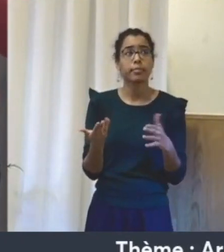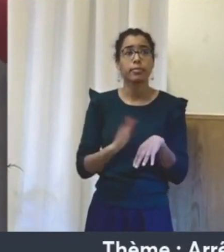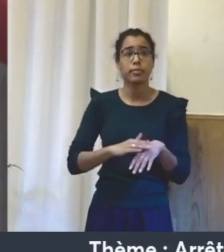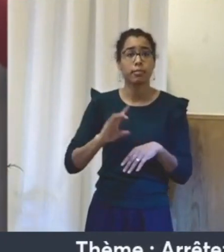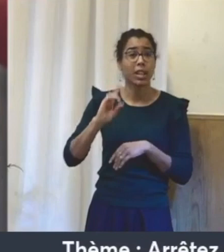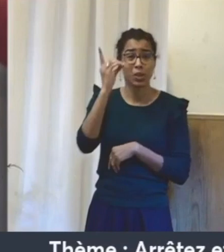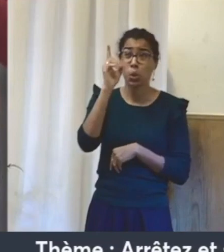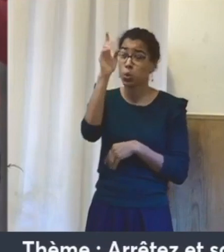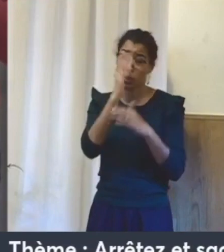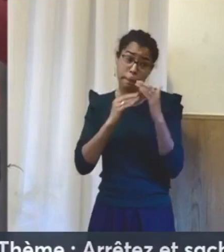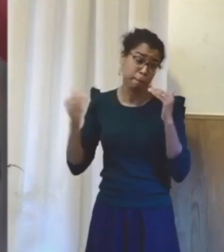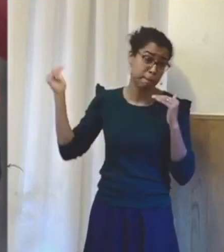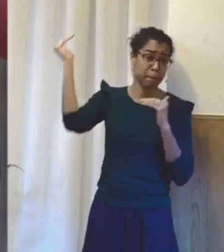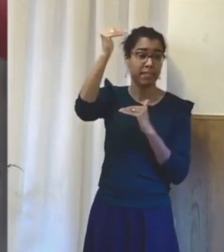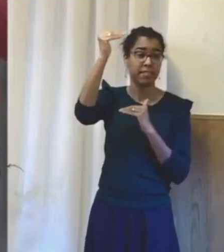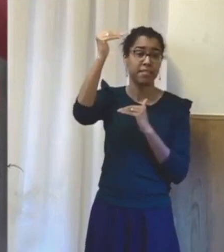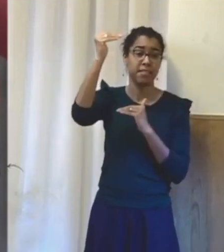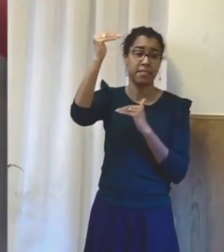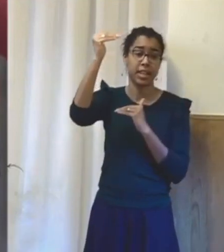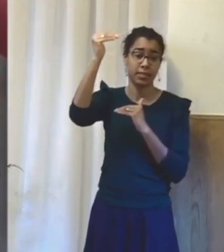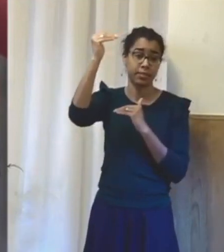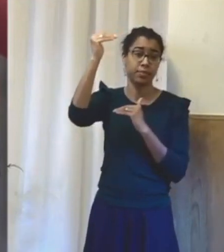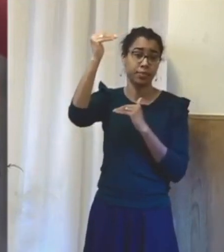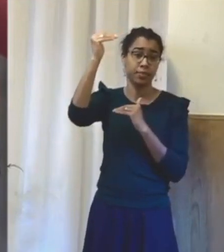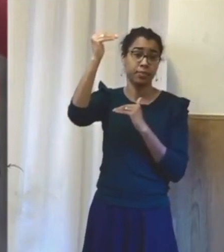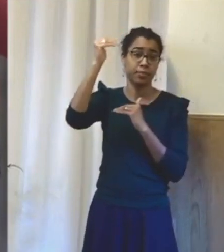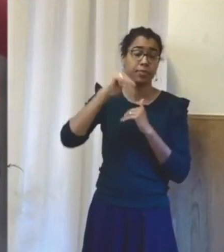était au-dessus de toute chose.